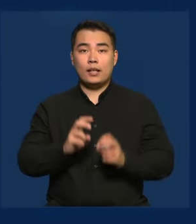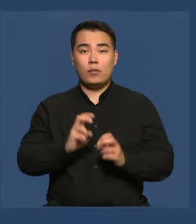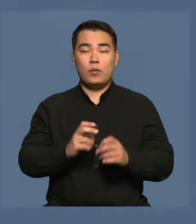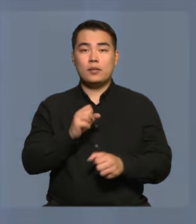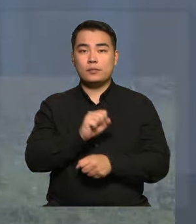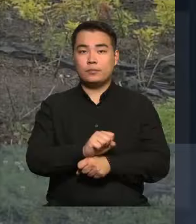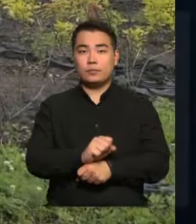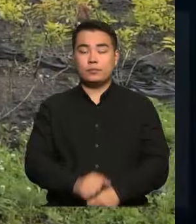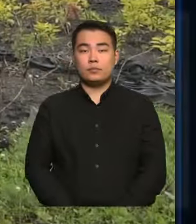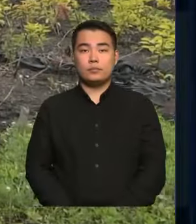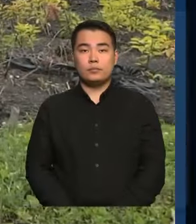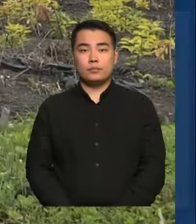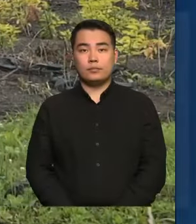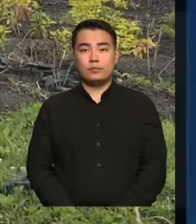тұруы.